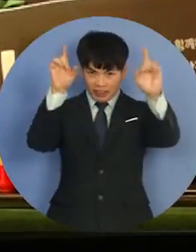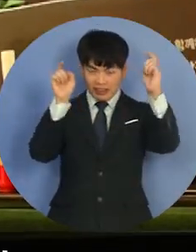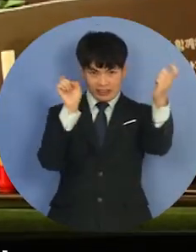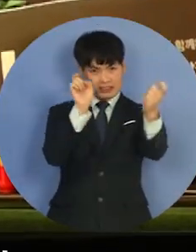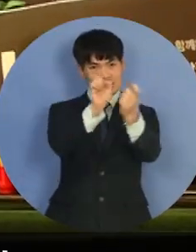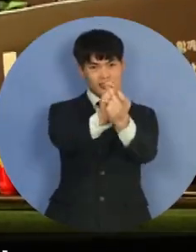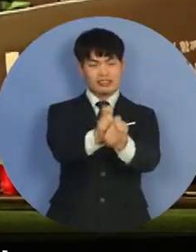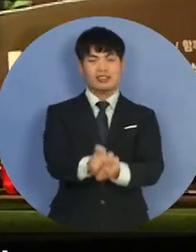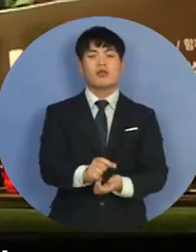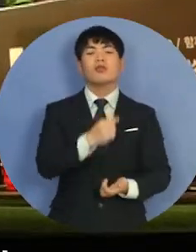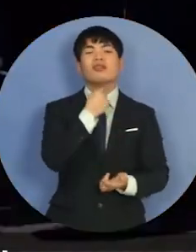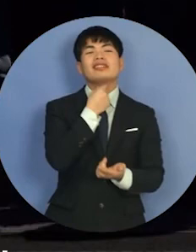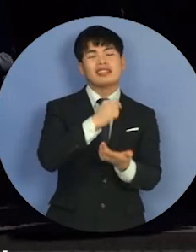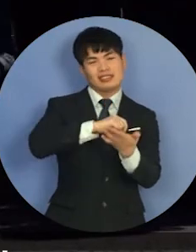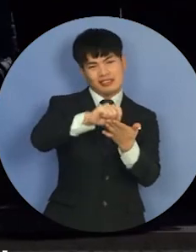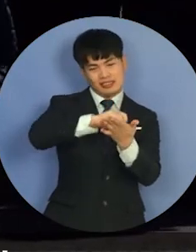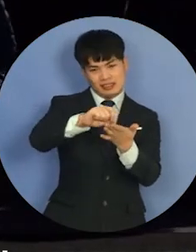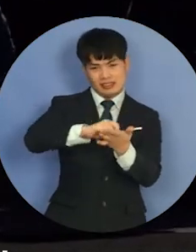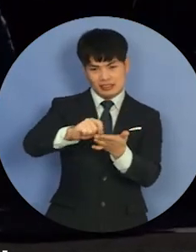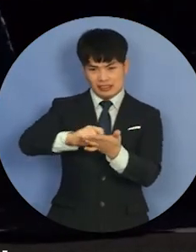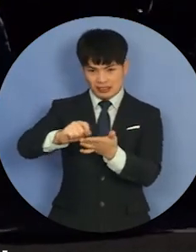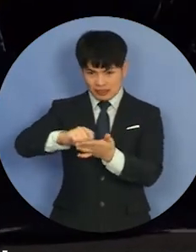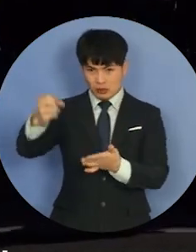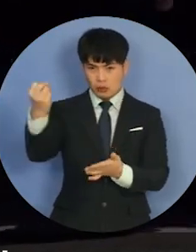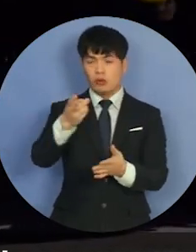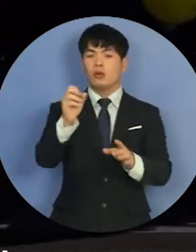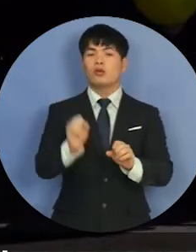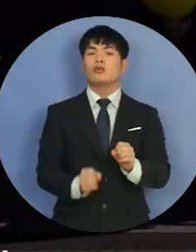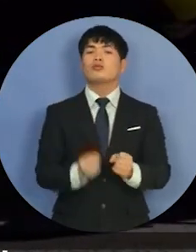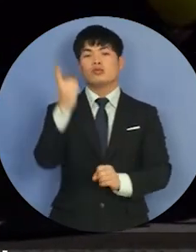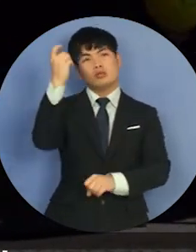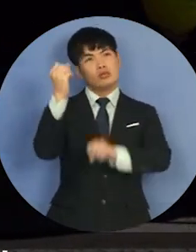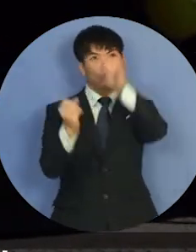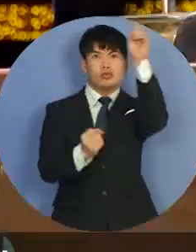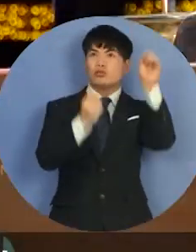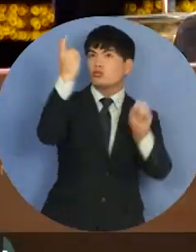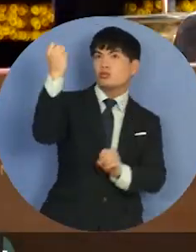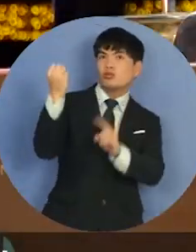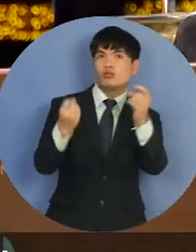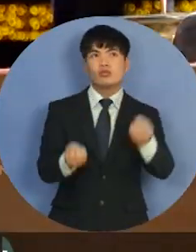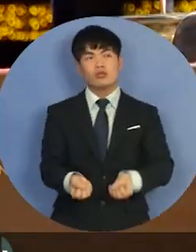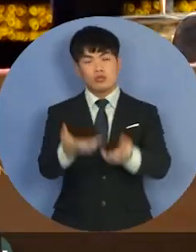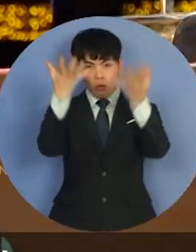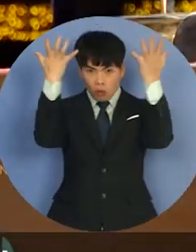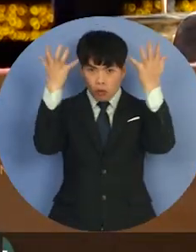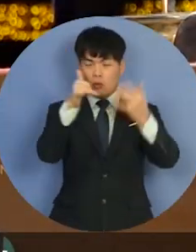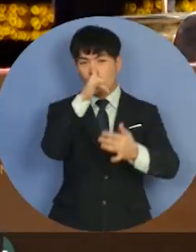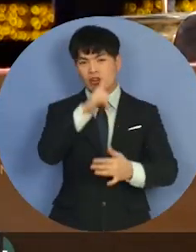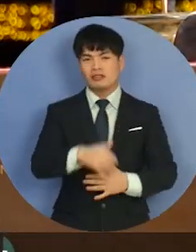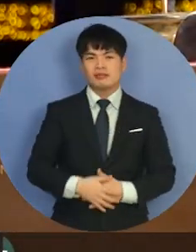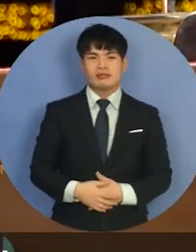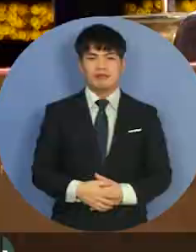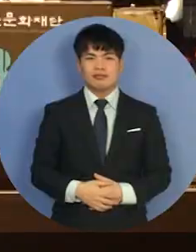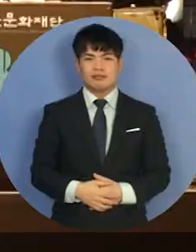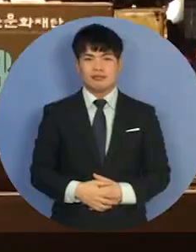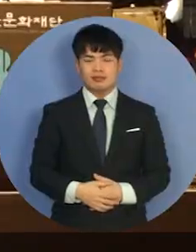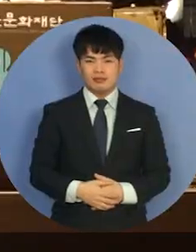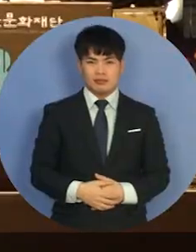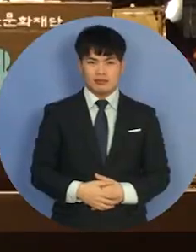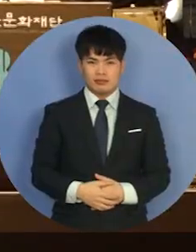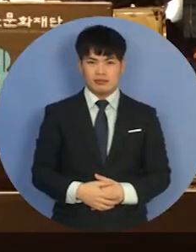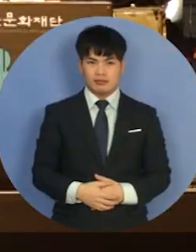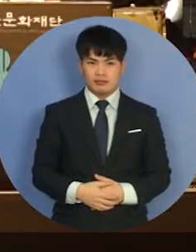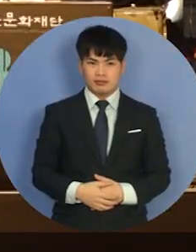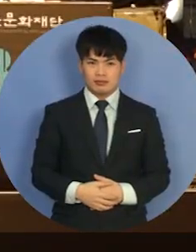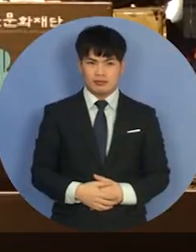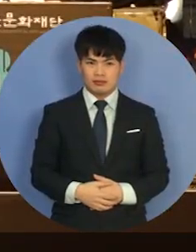공연과 소원지 작성, 시민 인터뷰, 희망 불꽃쇼, 소원 풍선 날리기 등이 진행되었습니다.